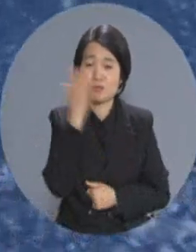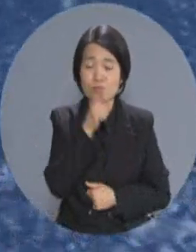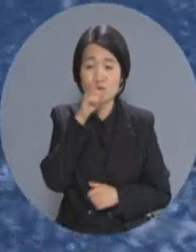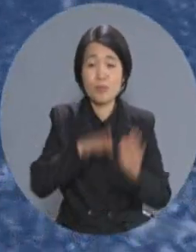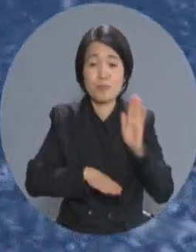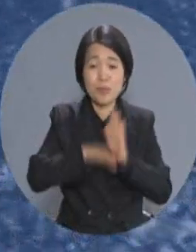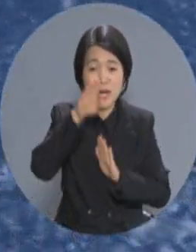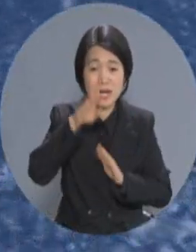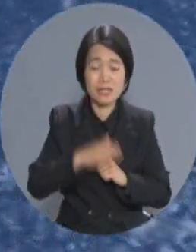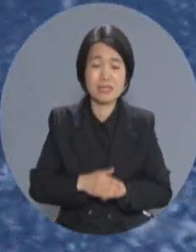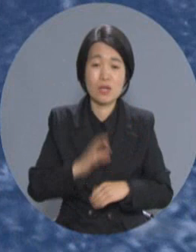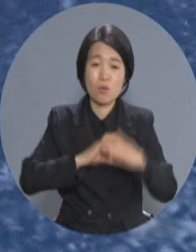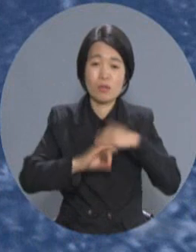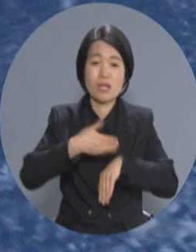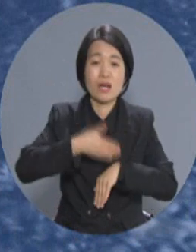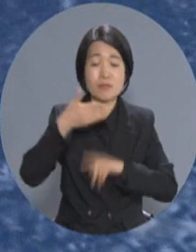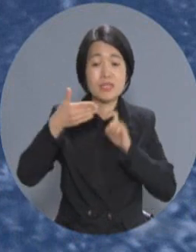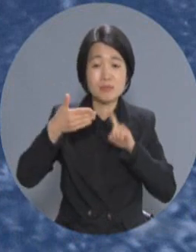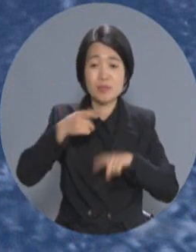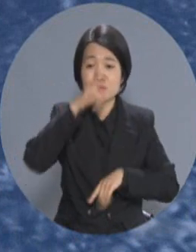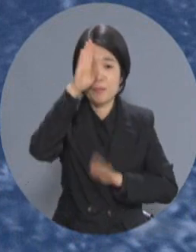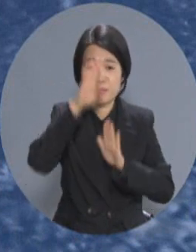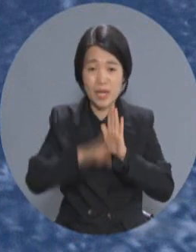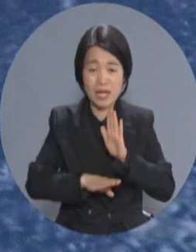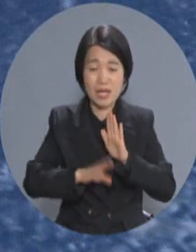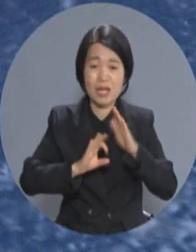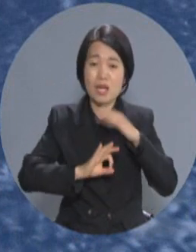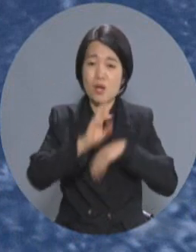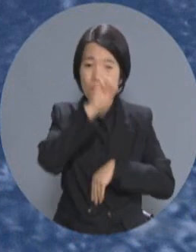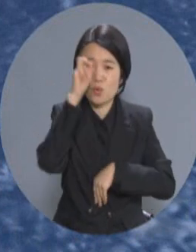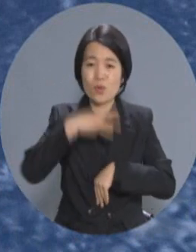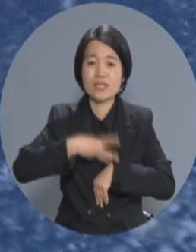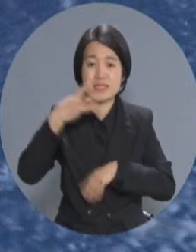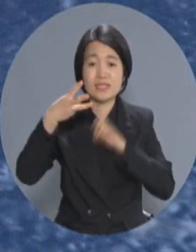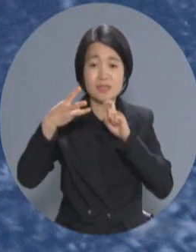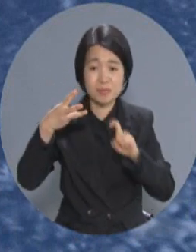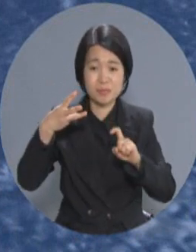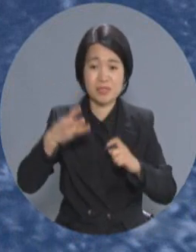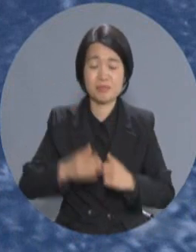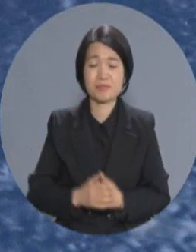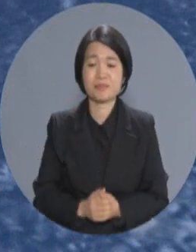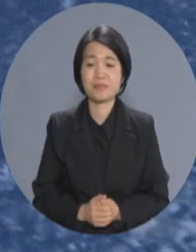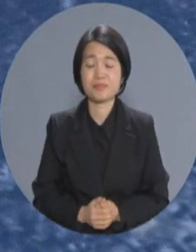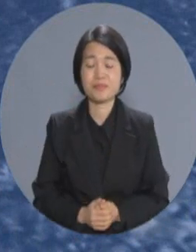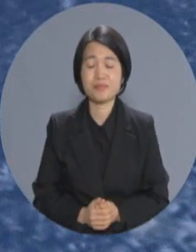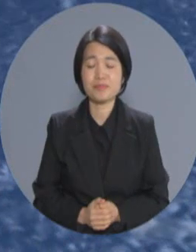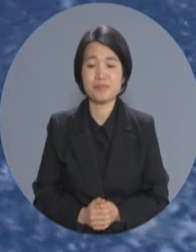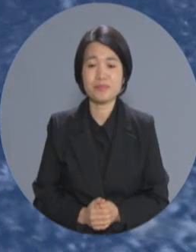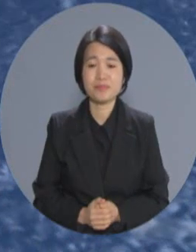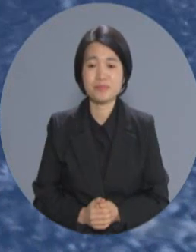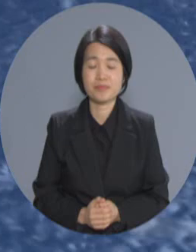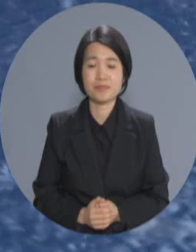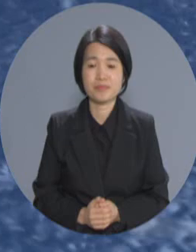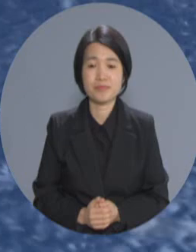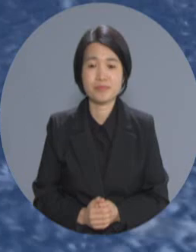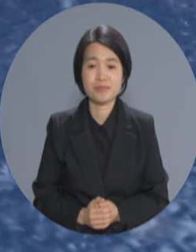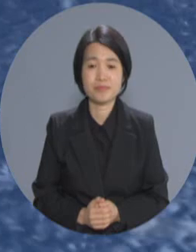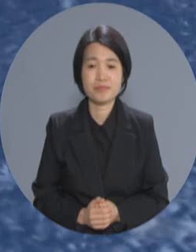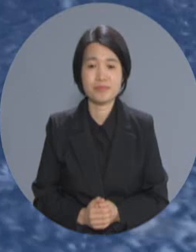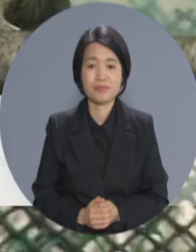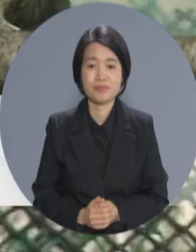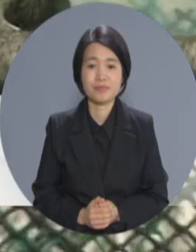여수에 대해 만조 시간은 오전 9시 11분 간조 시간은 오후 3시 10분입니다 지금까지 생활포커스 송유라였습니다